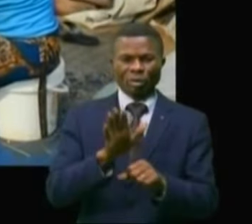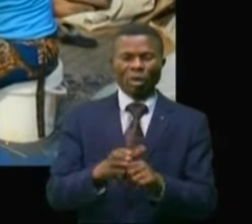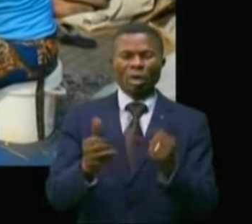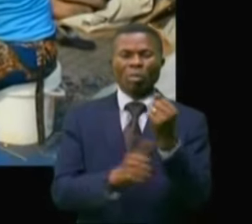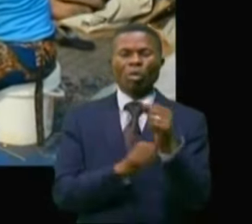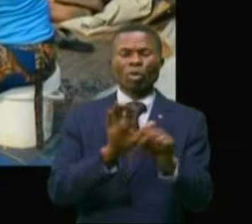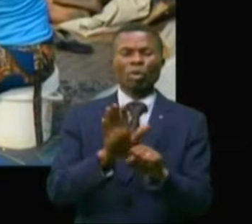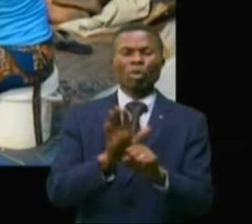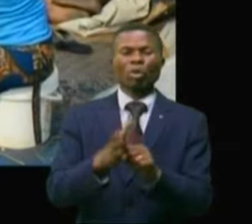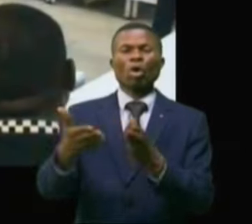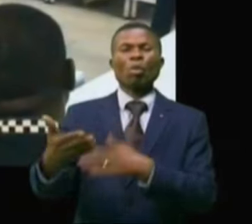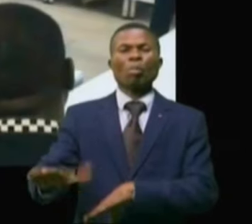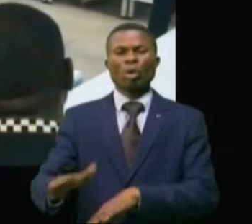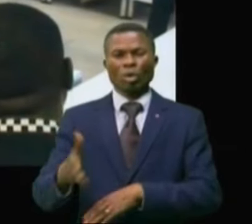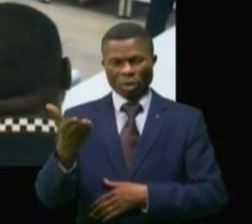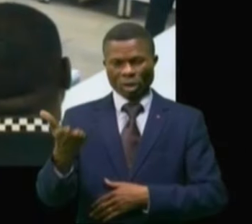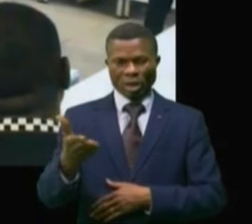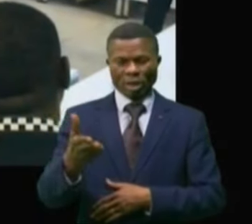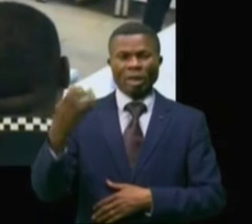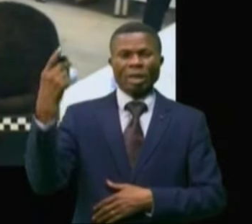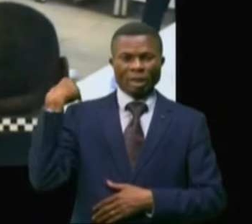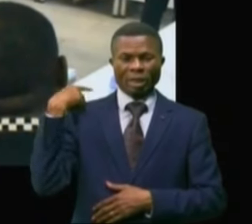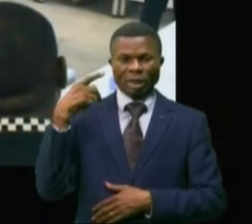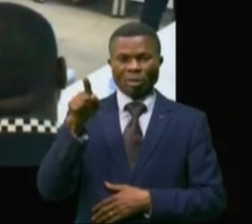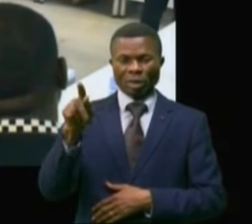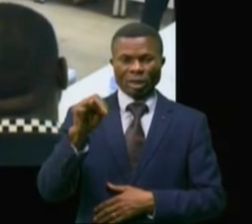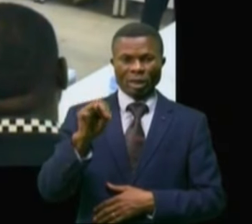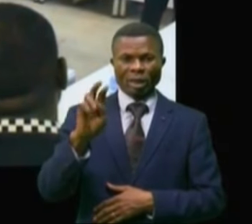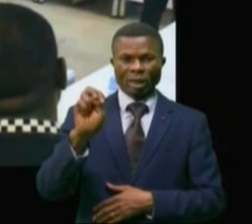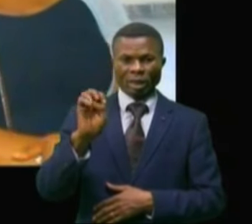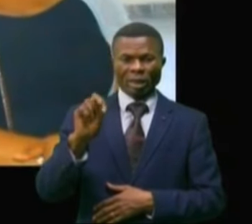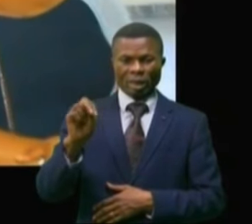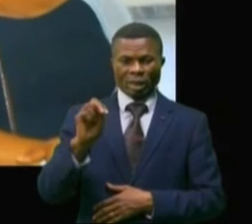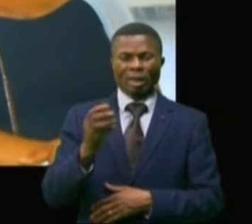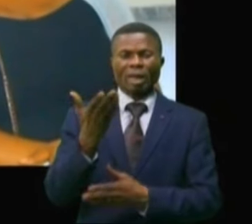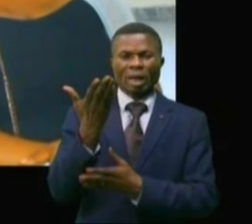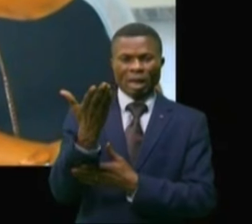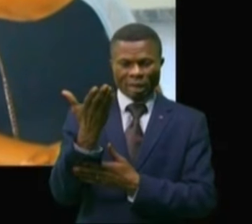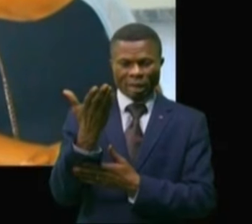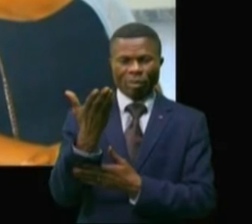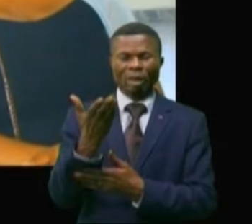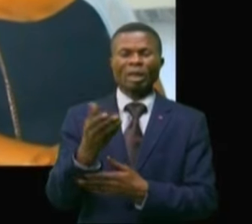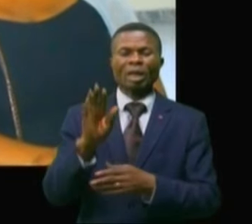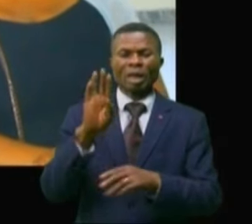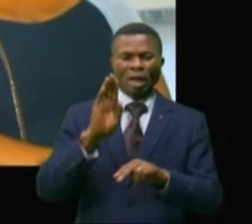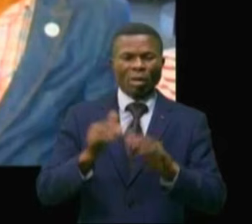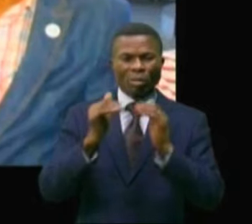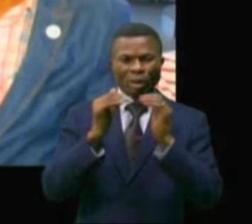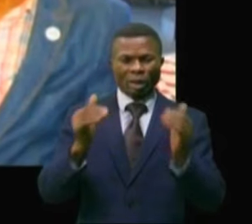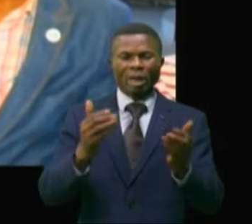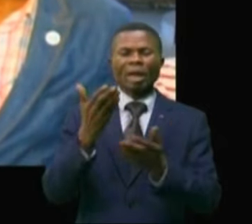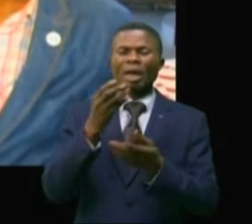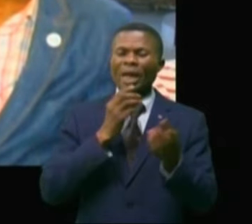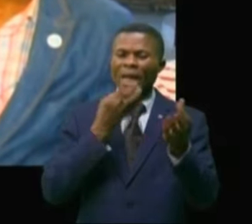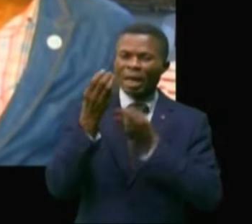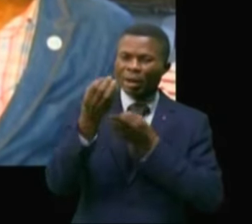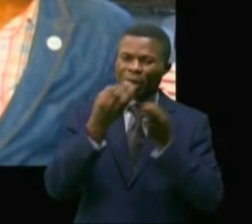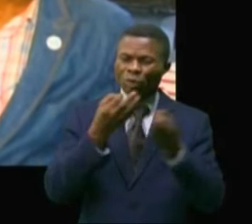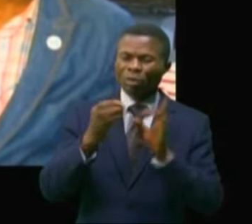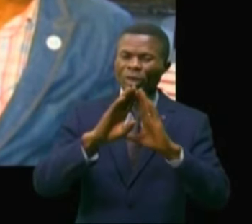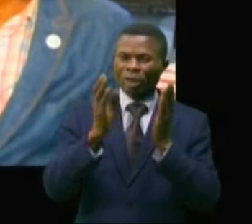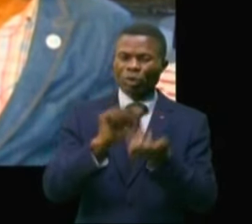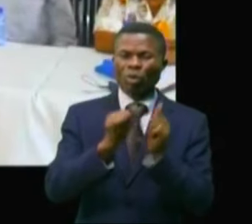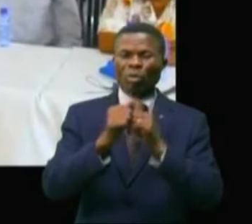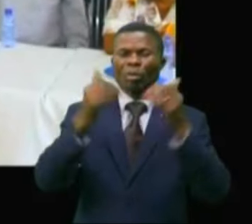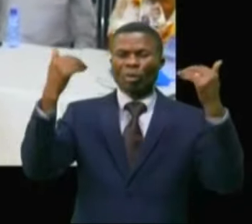vies humaines récurrentes. L'honorable Nene Mayinzana a promis de plaider auprès des autorités politiques et dirigeantes du pays, les partenaires techniques